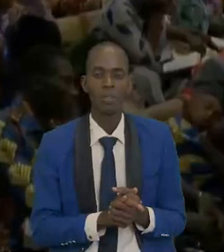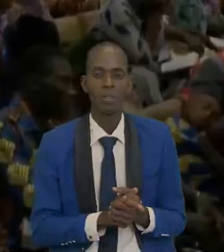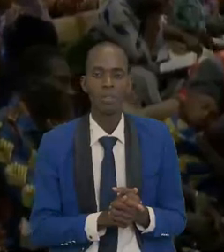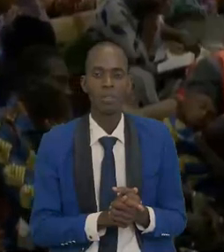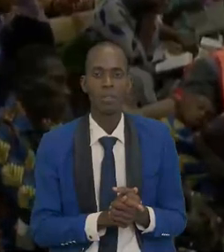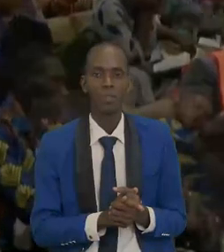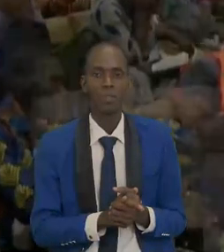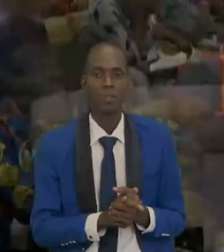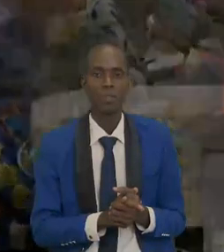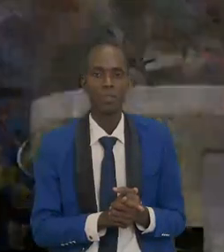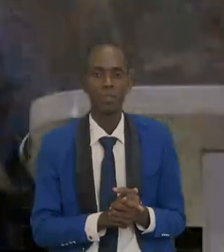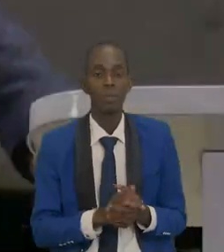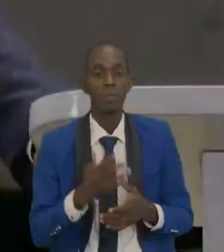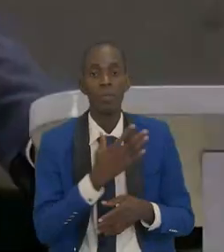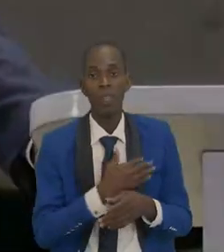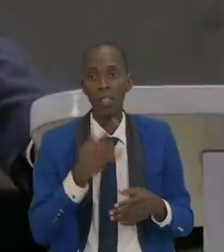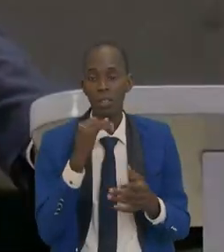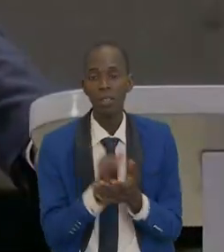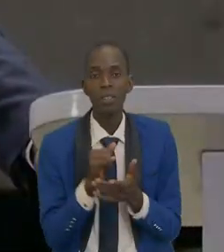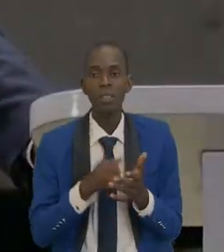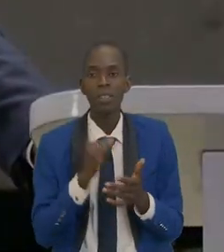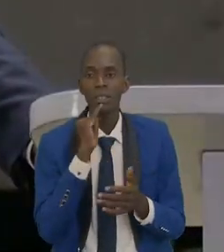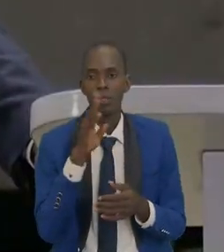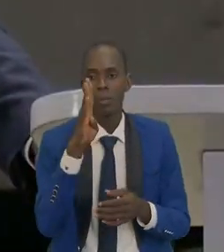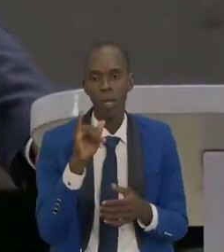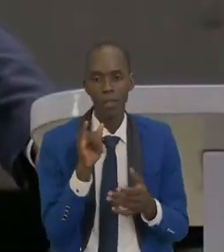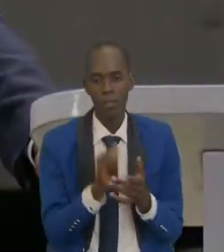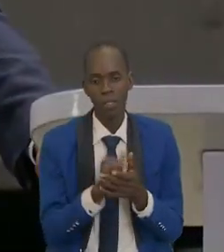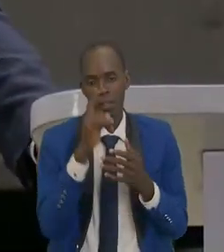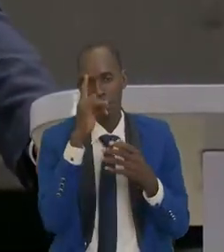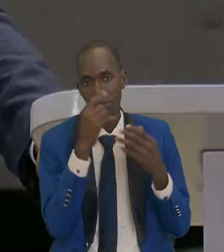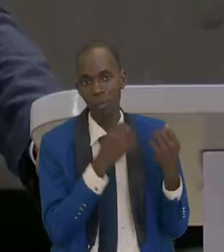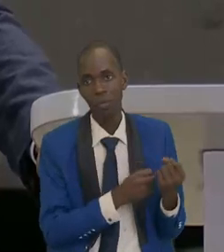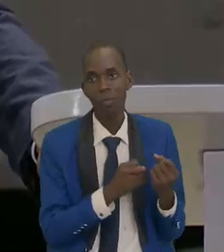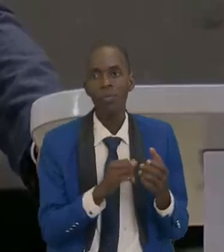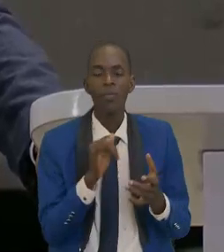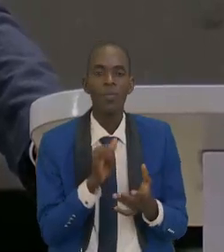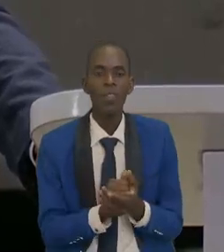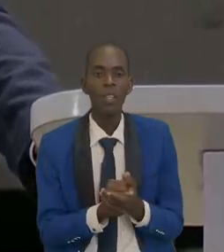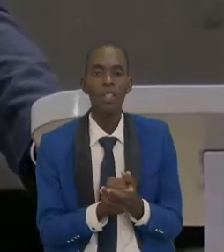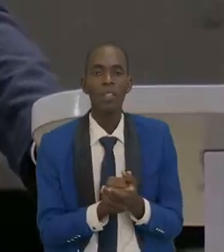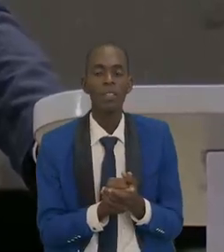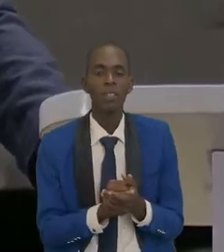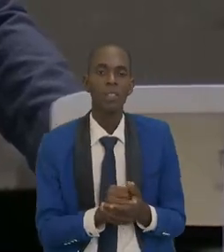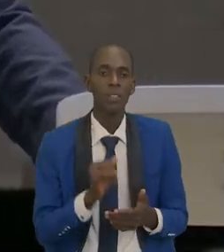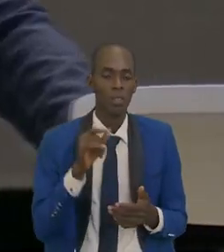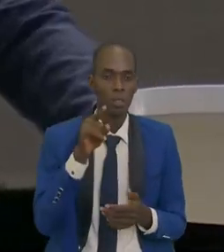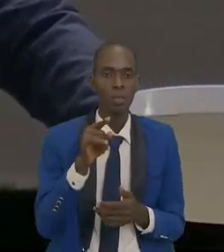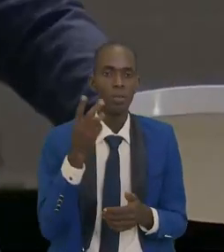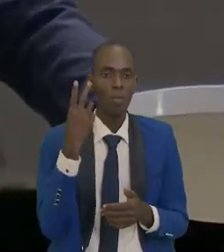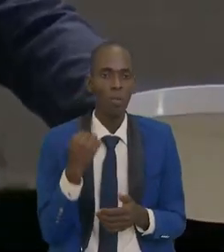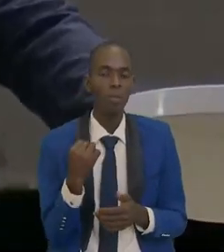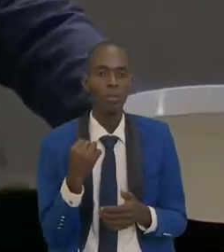Et il dit que c'est pas cette foi qu'il a été déclaré